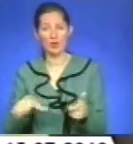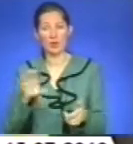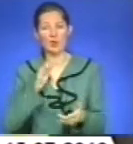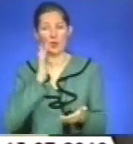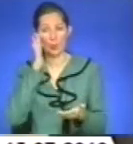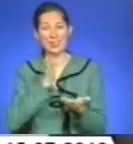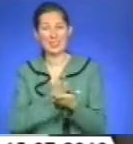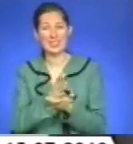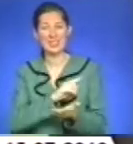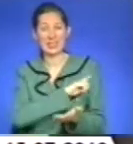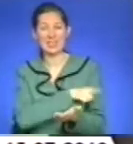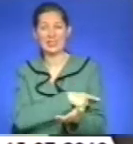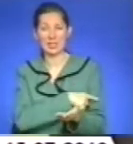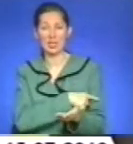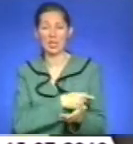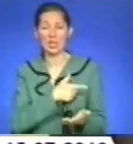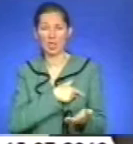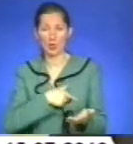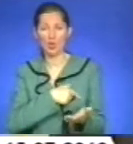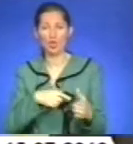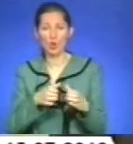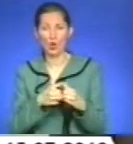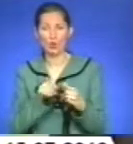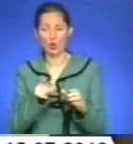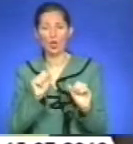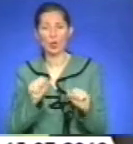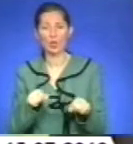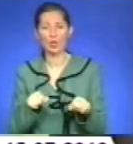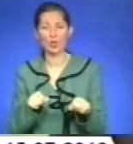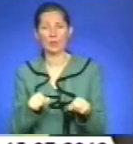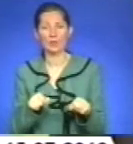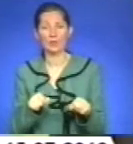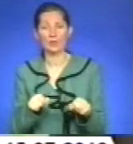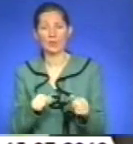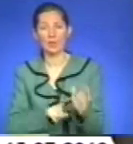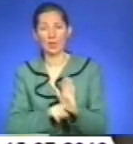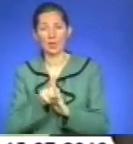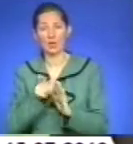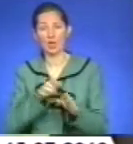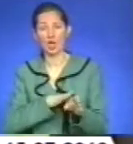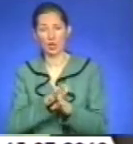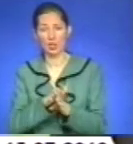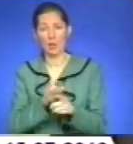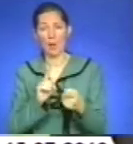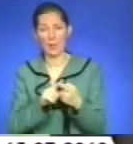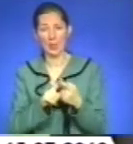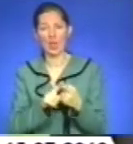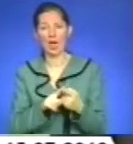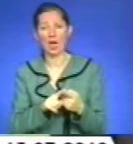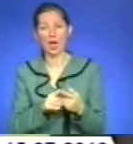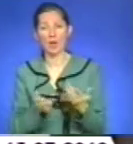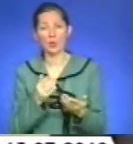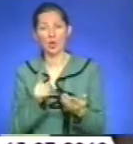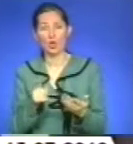чергу, депутатського корпусу, тоді можна приступати до її реалізації. Це перше, адже